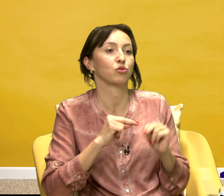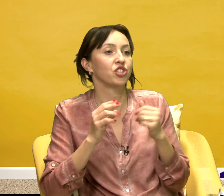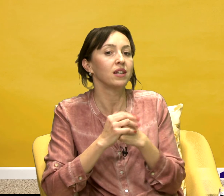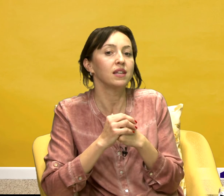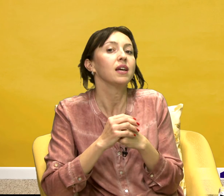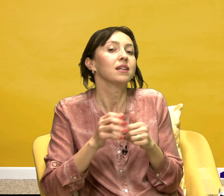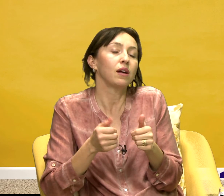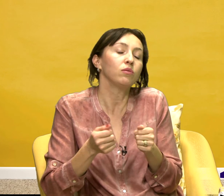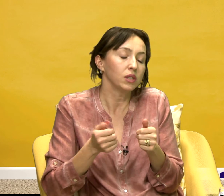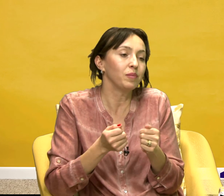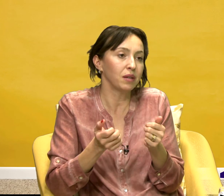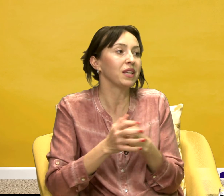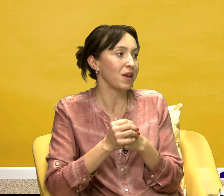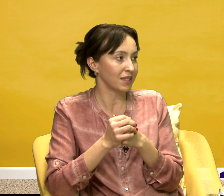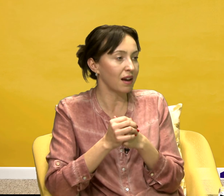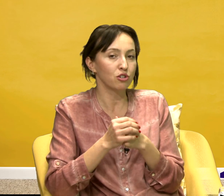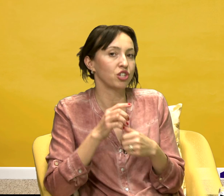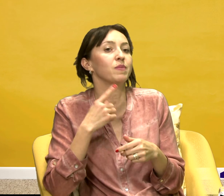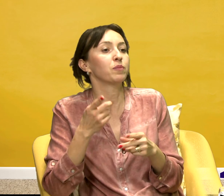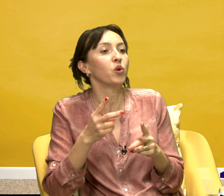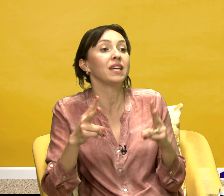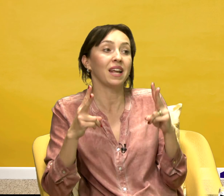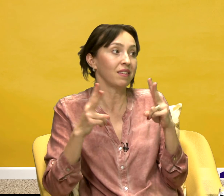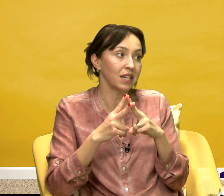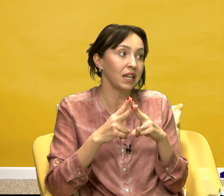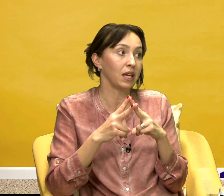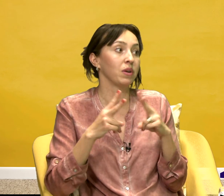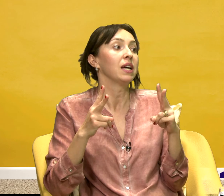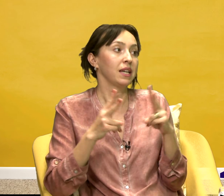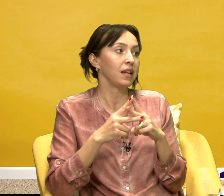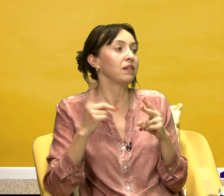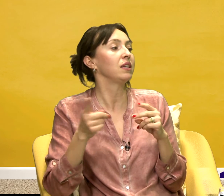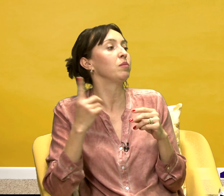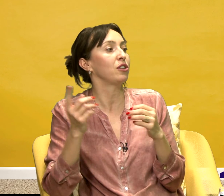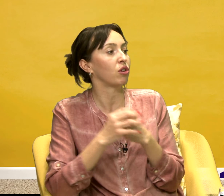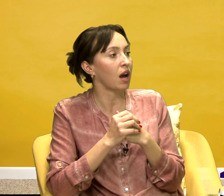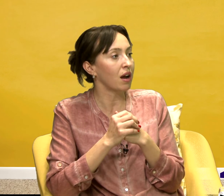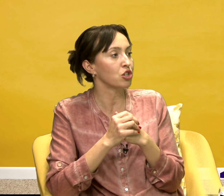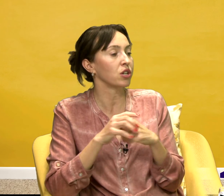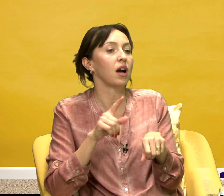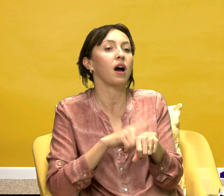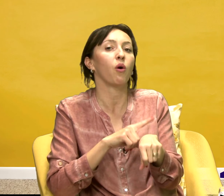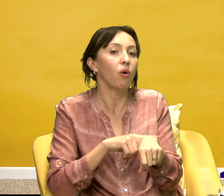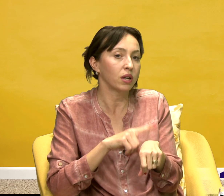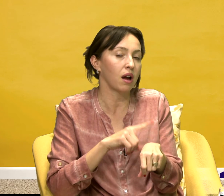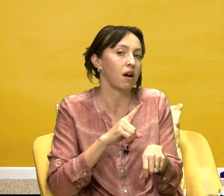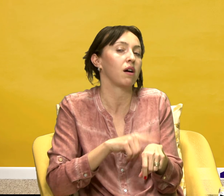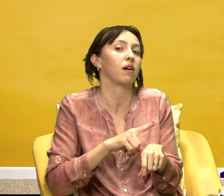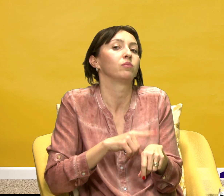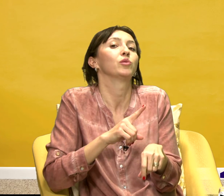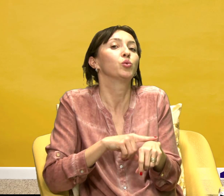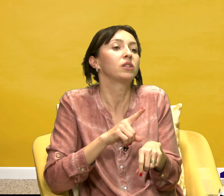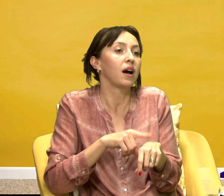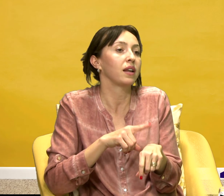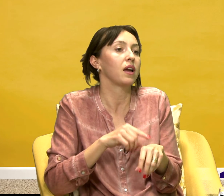la asociație sau îmi trimit mesaj și îmi spun Exact asta vroiam să te ne întreb. întâlnim în oraș la